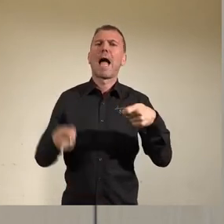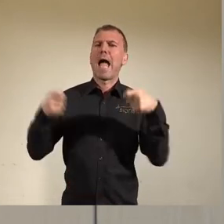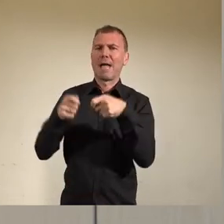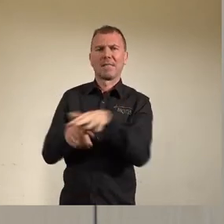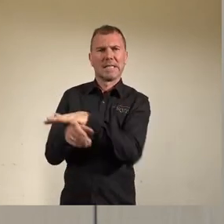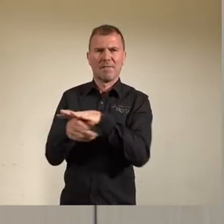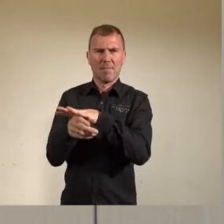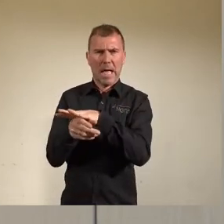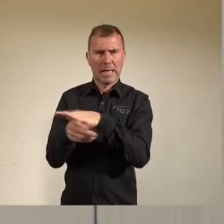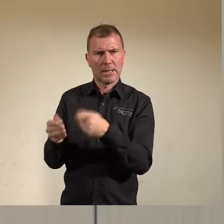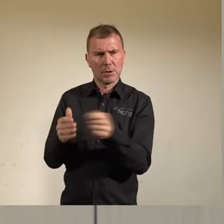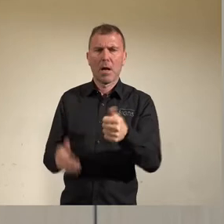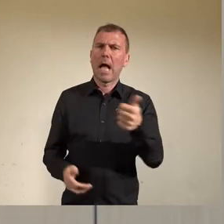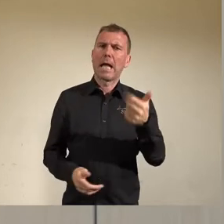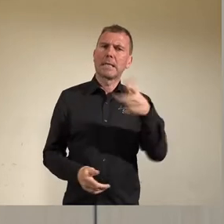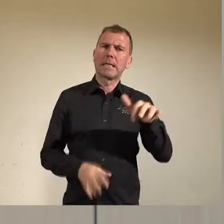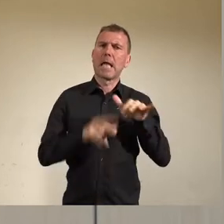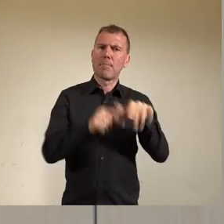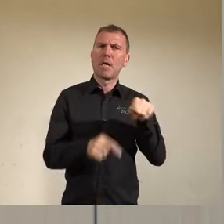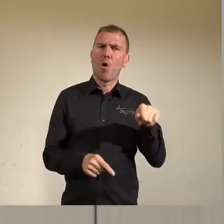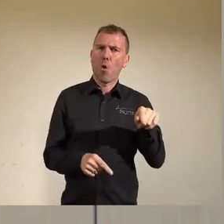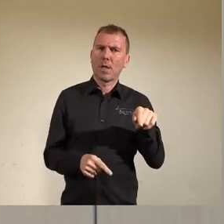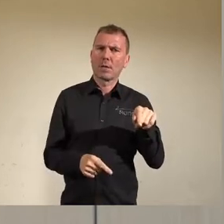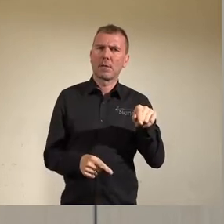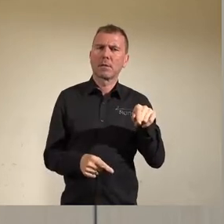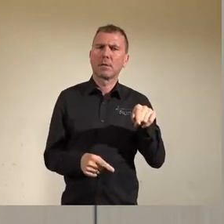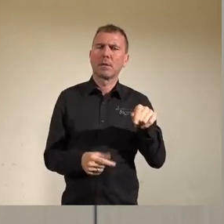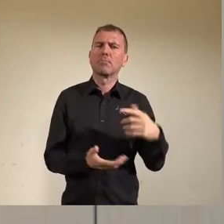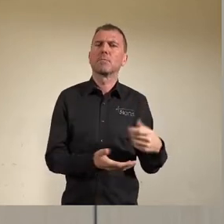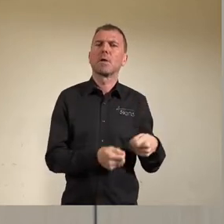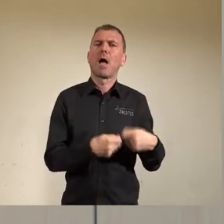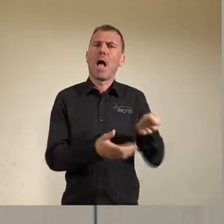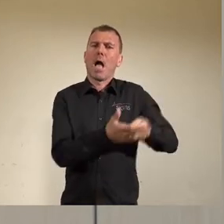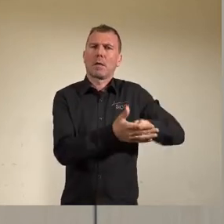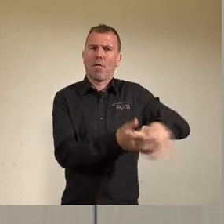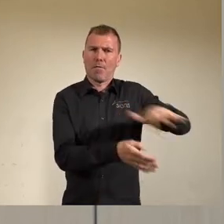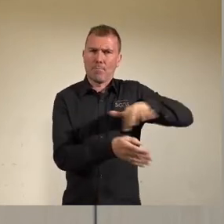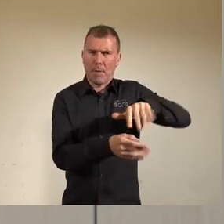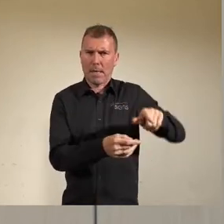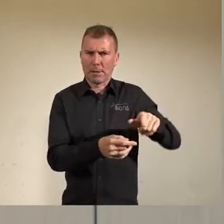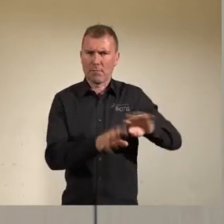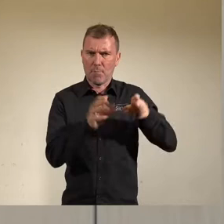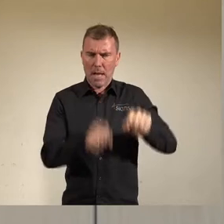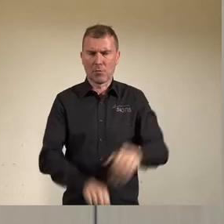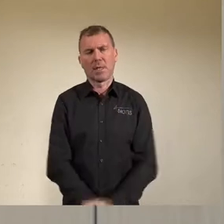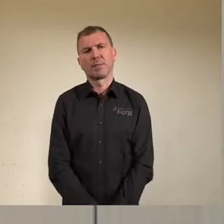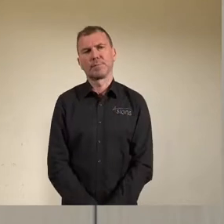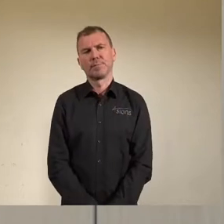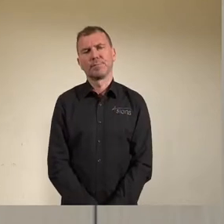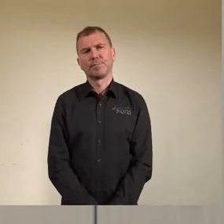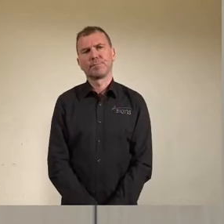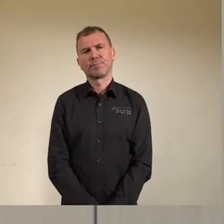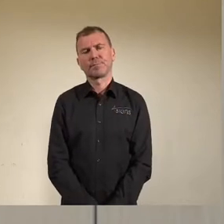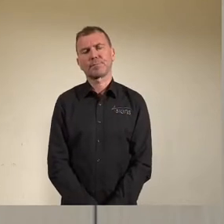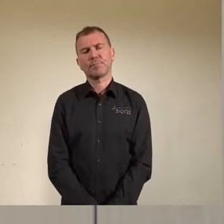Bereich und 31 Millionen Euro im konsumtiven Bereich des Haushaltes.